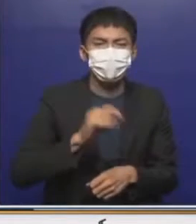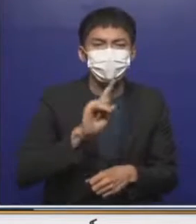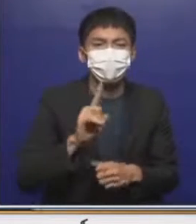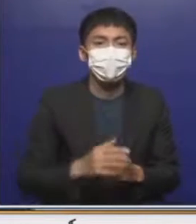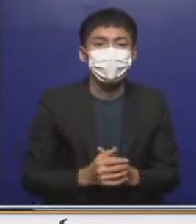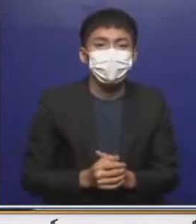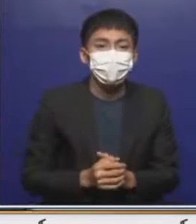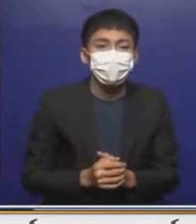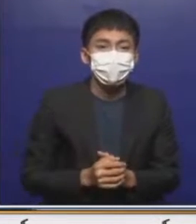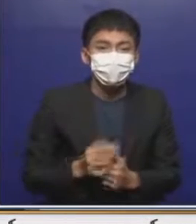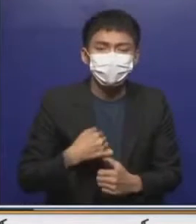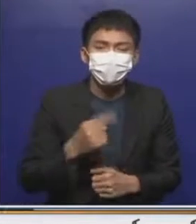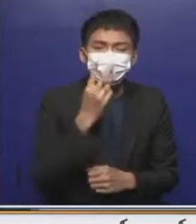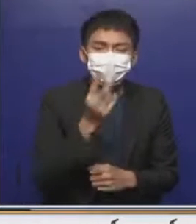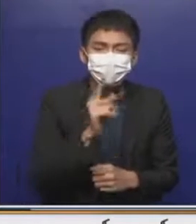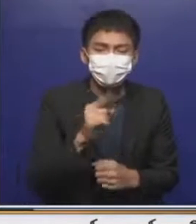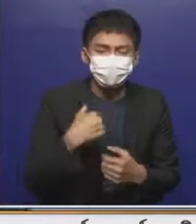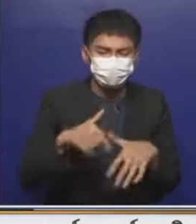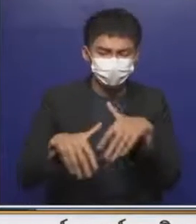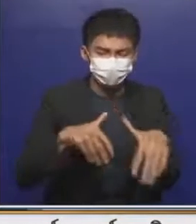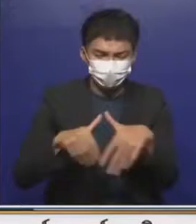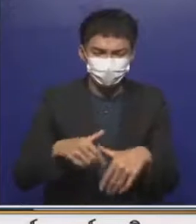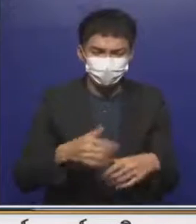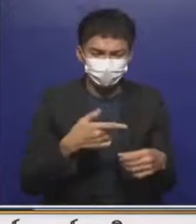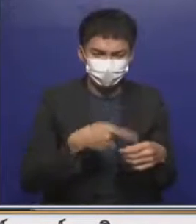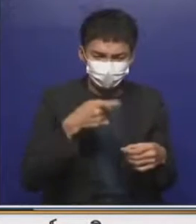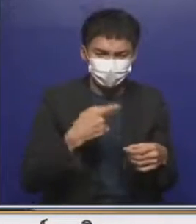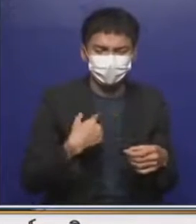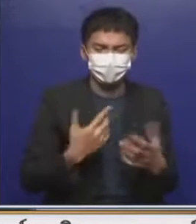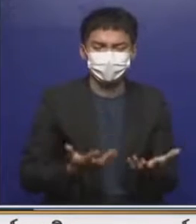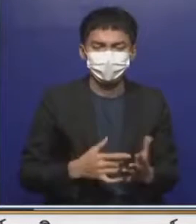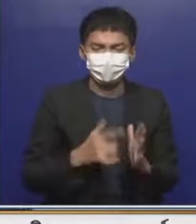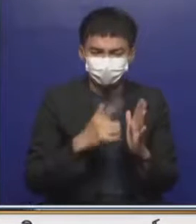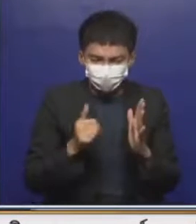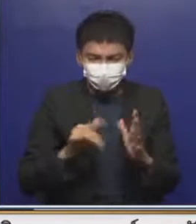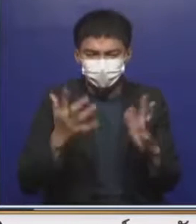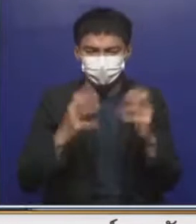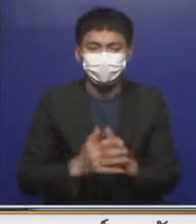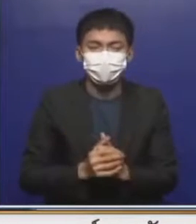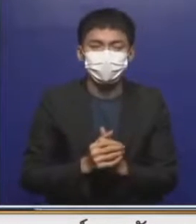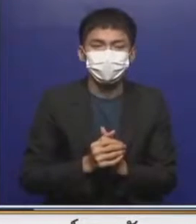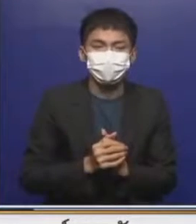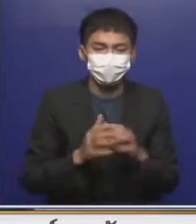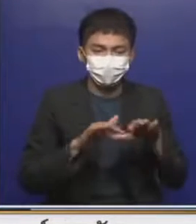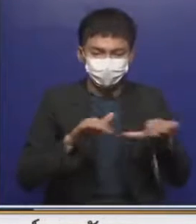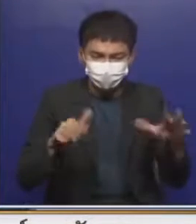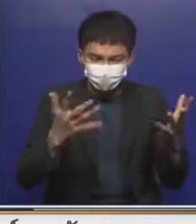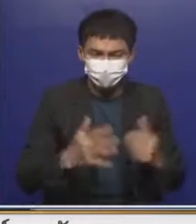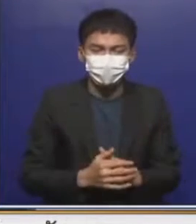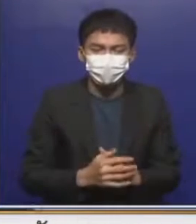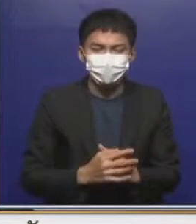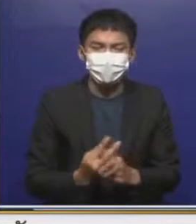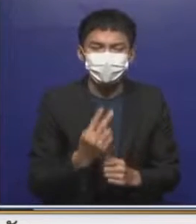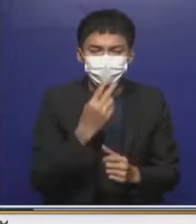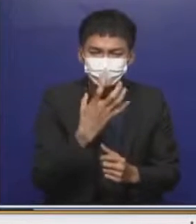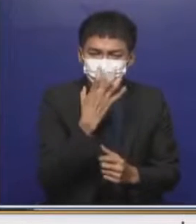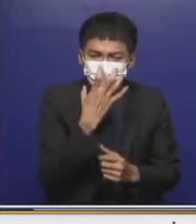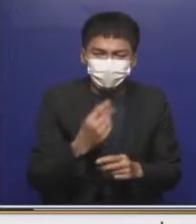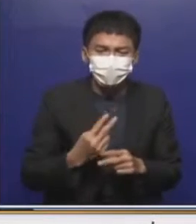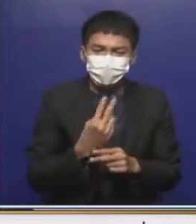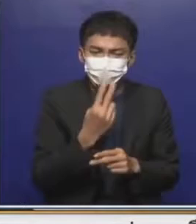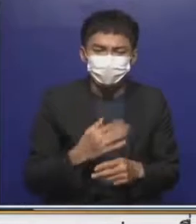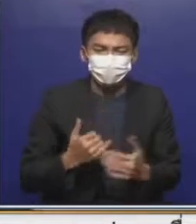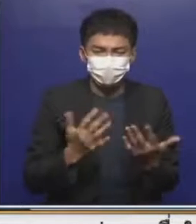ก็เหๆกอยู่ว่าว่ประชาชนขาดวักซีนขาดเตียง ขาดยาขาดเคื่องชวยหายใจไม่ได้ขาดกระสุนปืนใหญ่